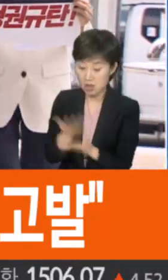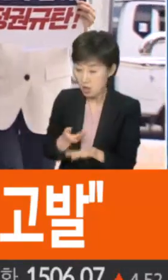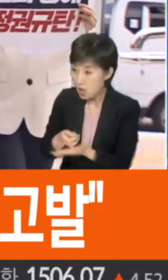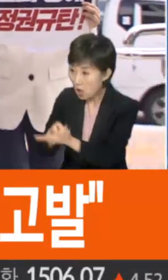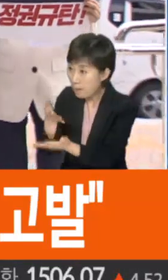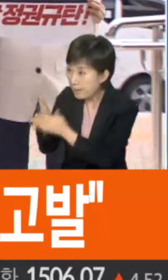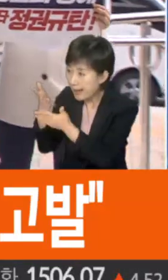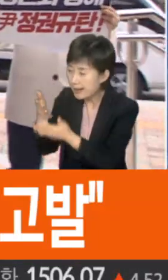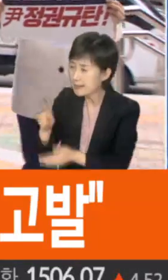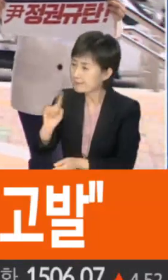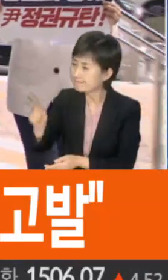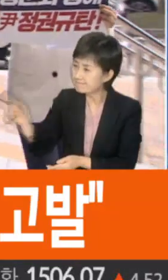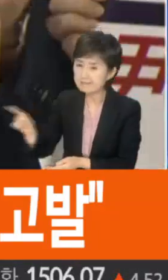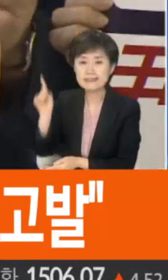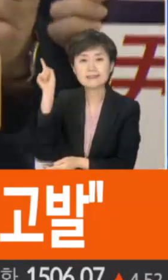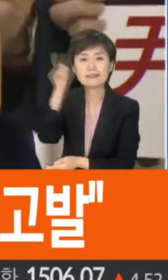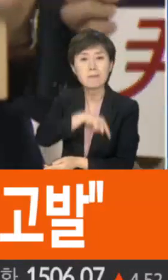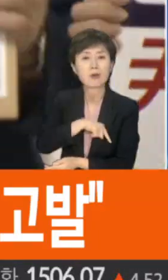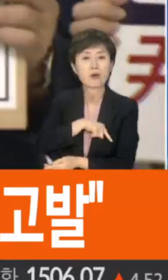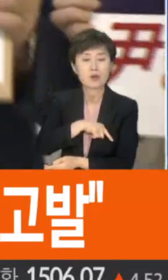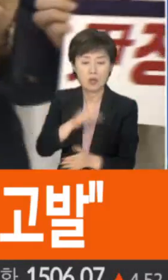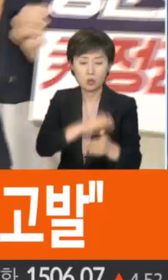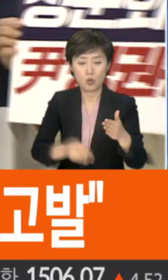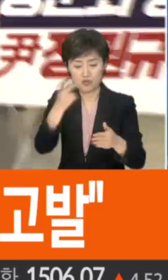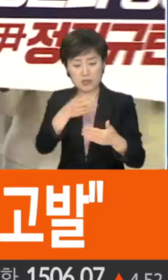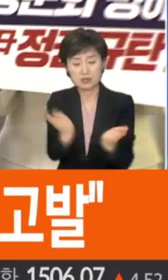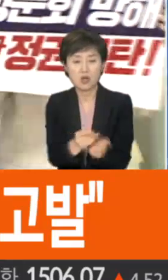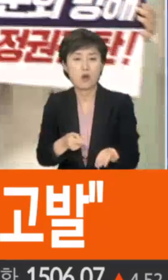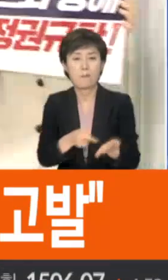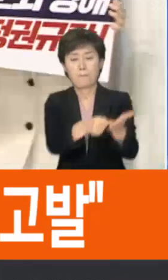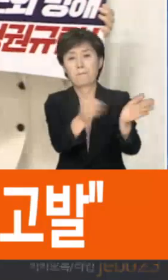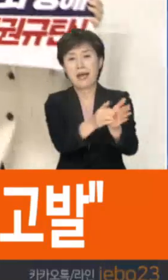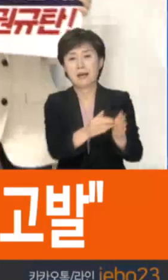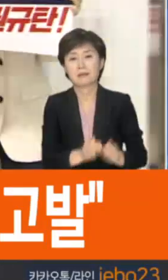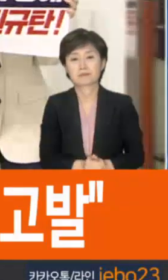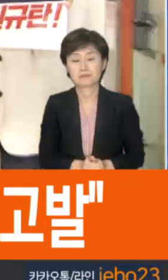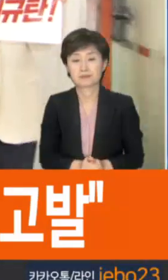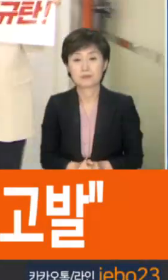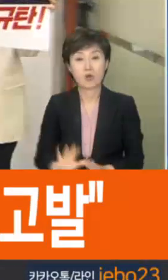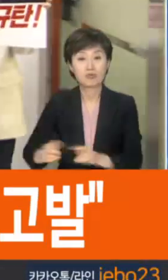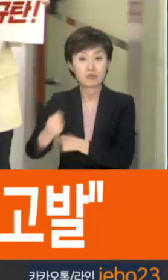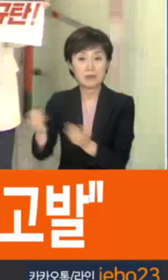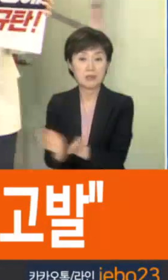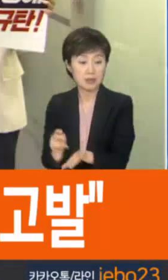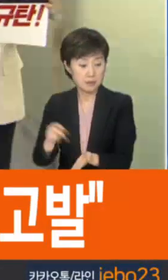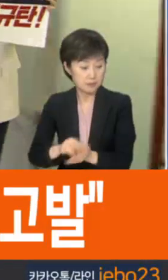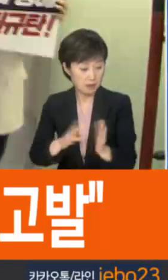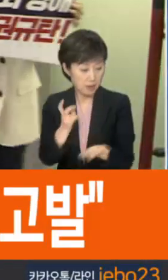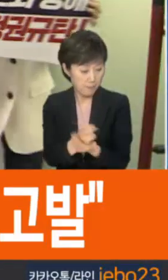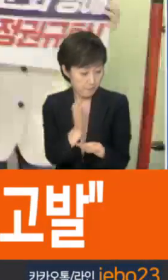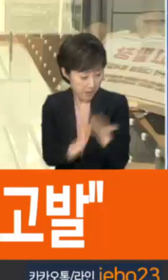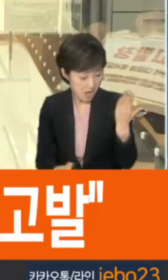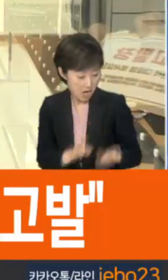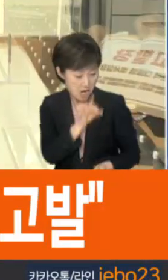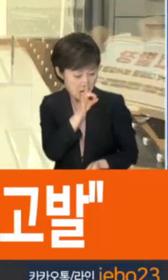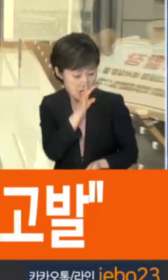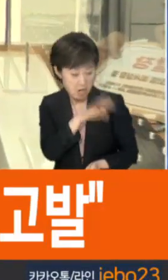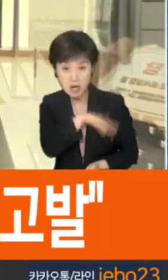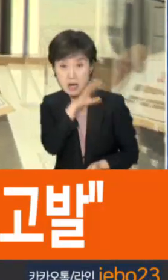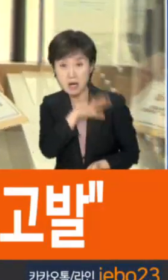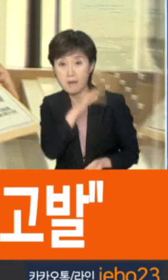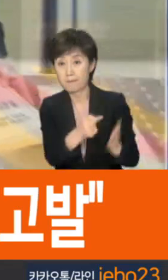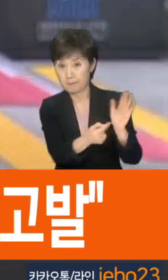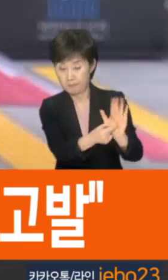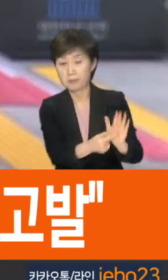거부한 대통령실 관계자들을 오늘 공수처에 고발했습니다. 국민의힘은 위헌이라며 청문회에 응할 수 없다는